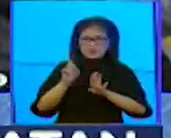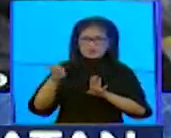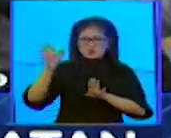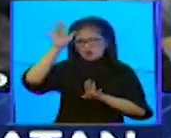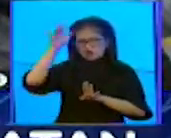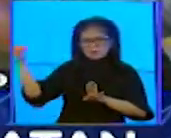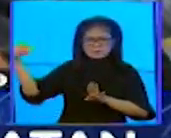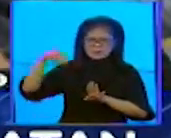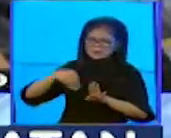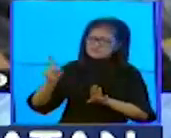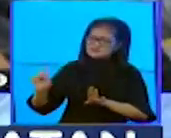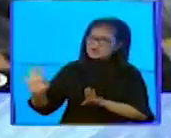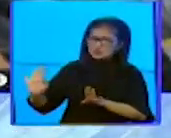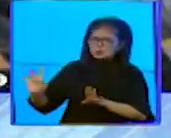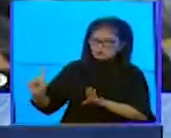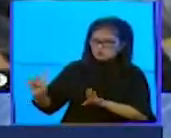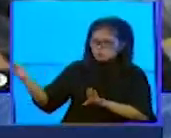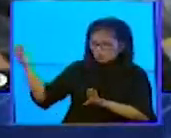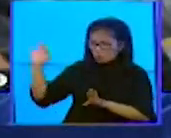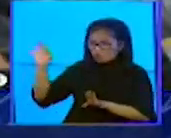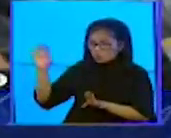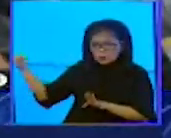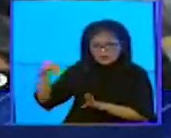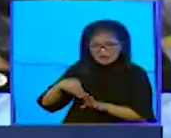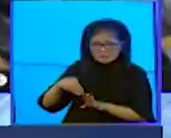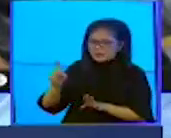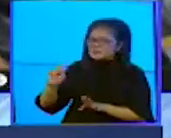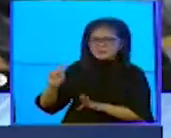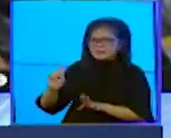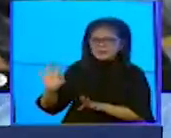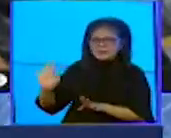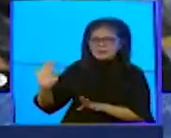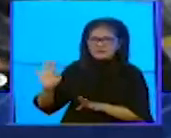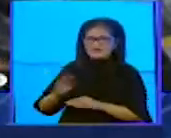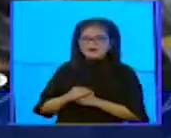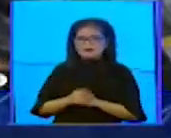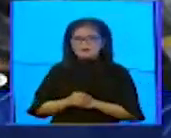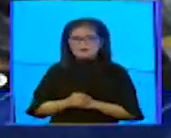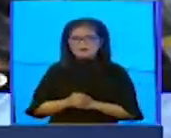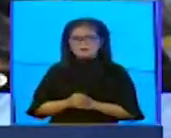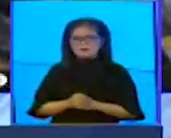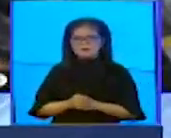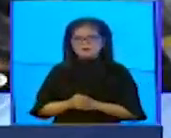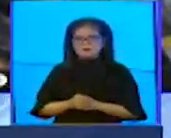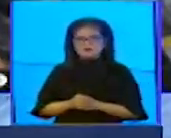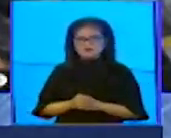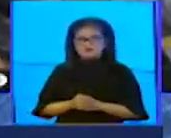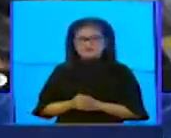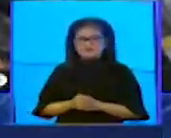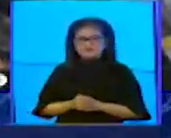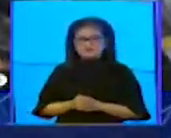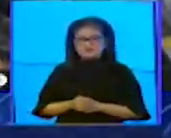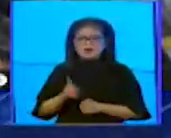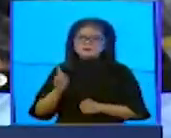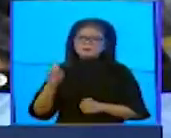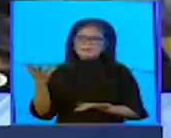ya. Jadi orang tua santri tidak kita perbolehkan untuk mengunjungi anaknya di pesantren, karena itu untuk